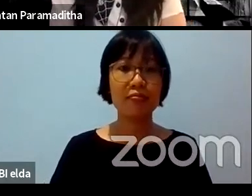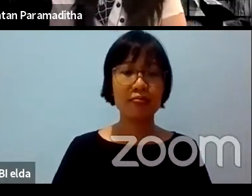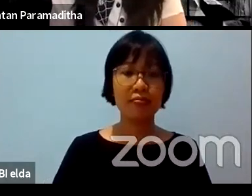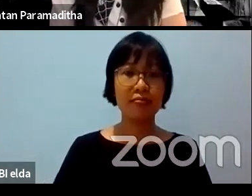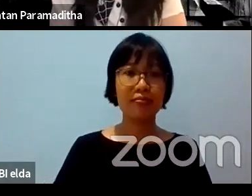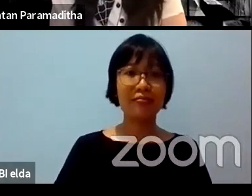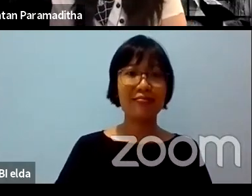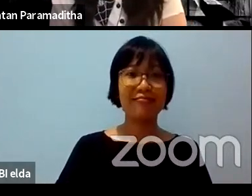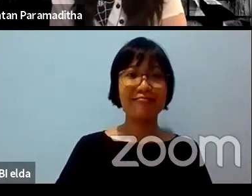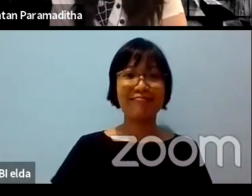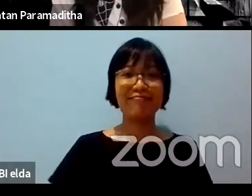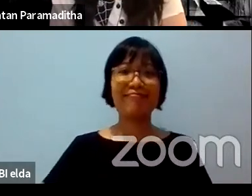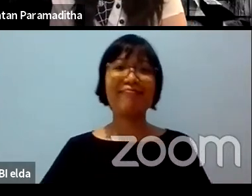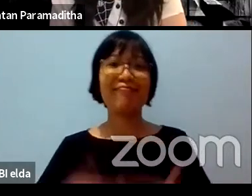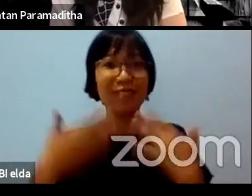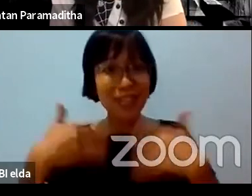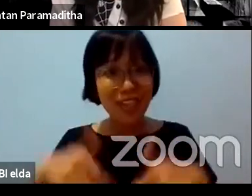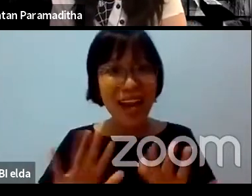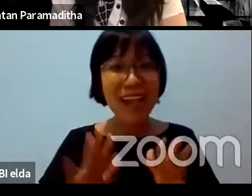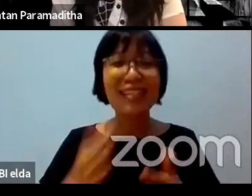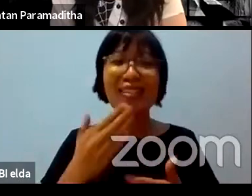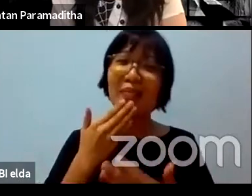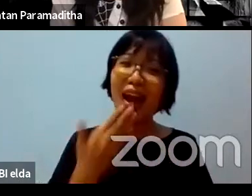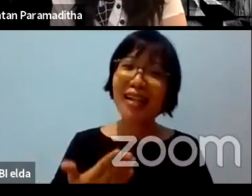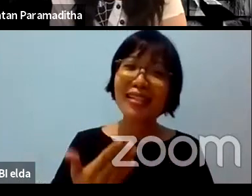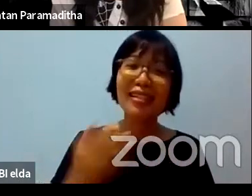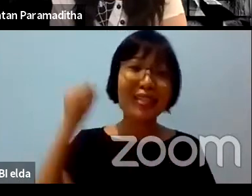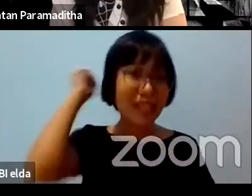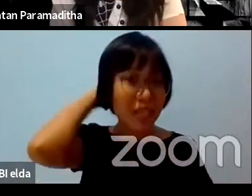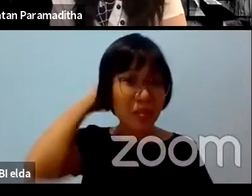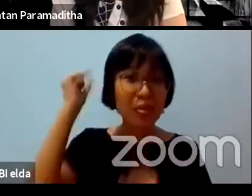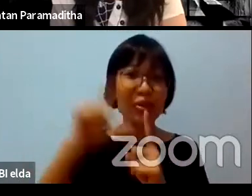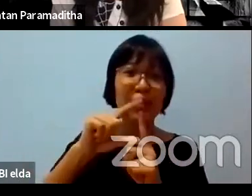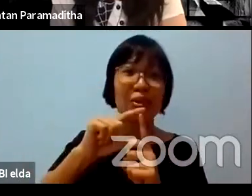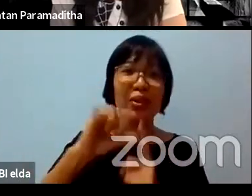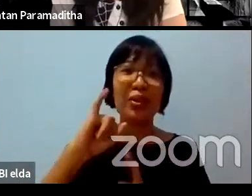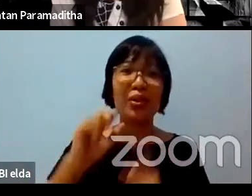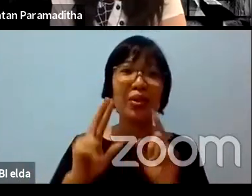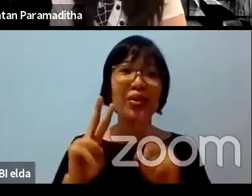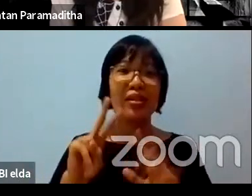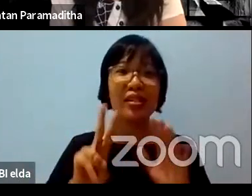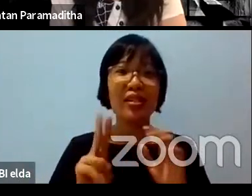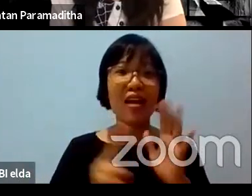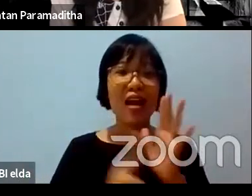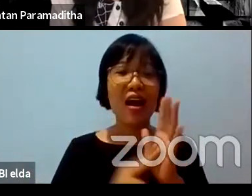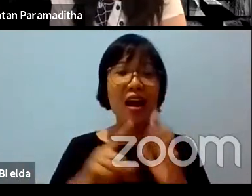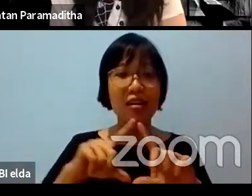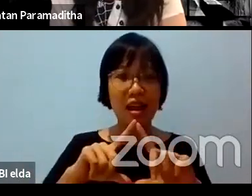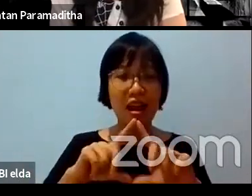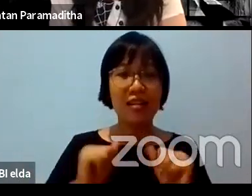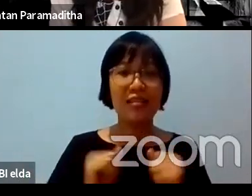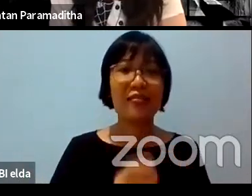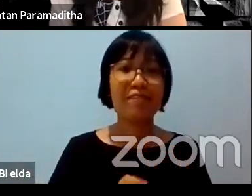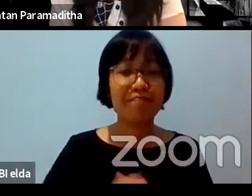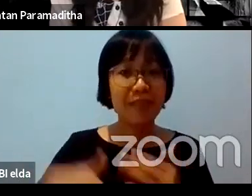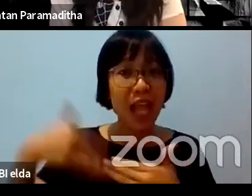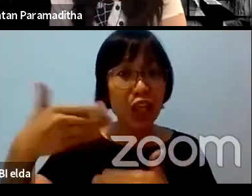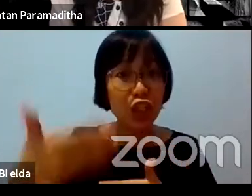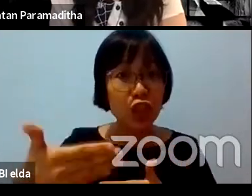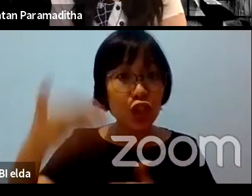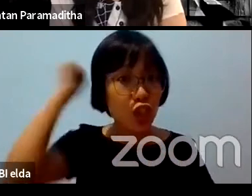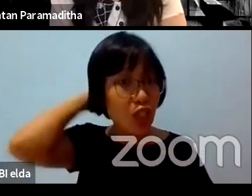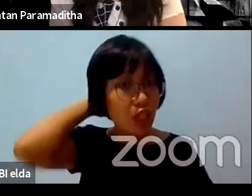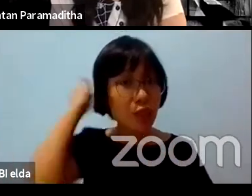Oke, baik Mbak Diana, terima kasih atas paparannya. Saya akan ke Mbak Intan. Kalau untuk Mmbak Intan sendiri